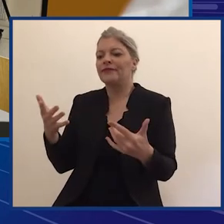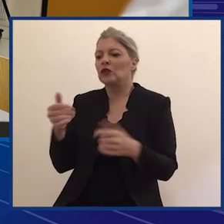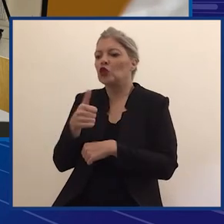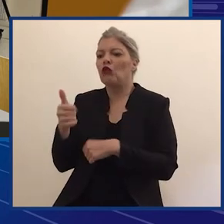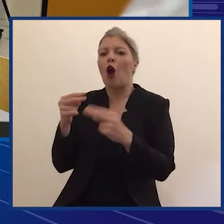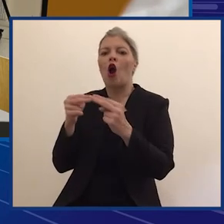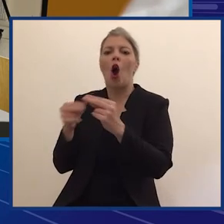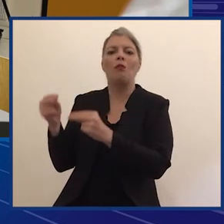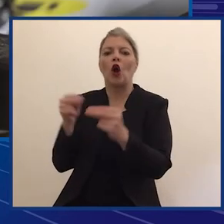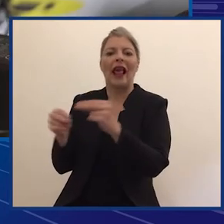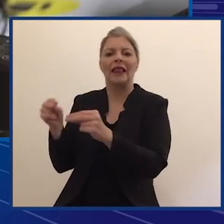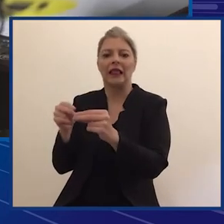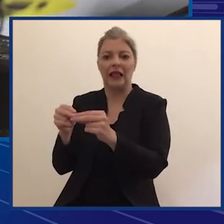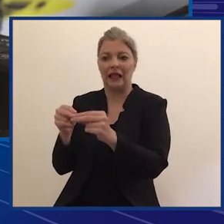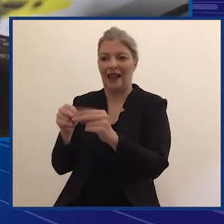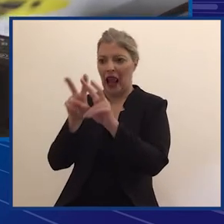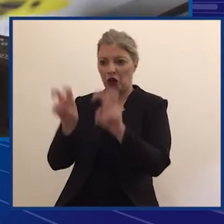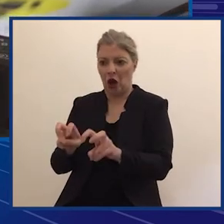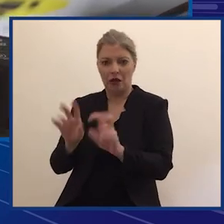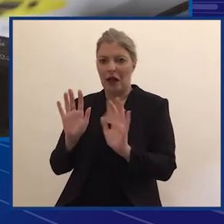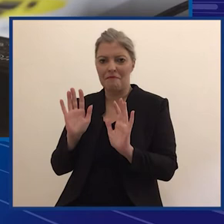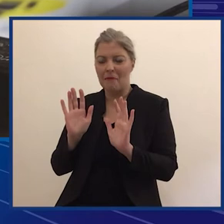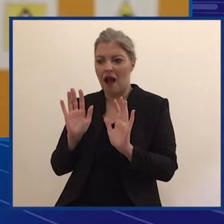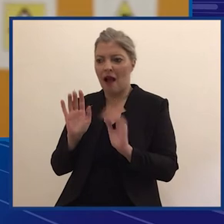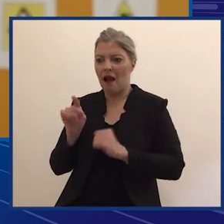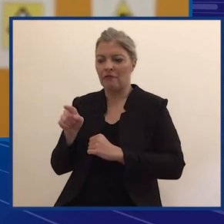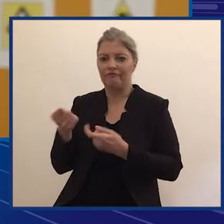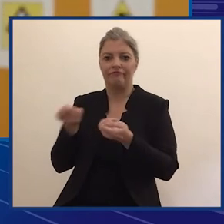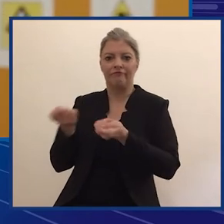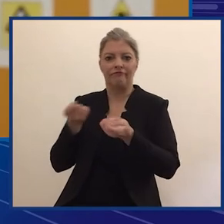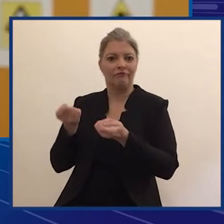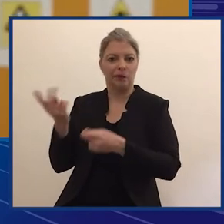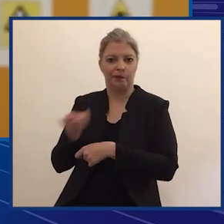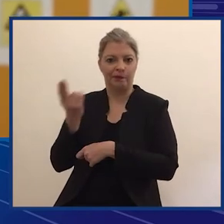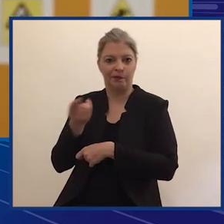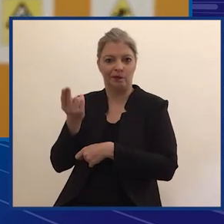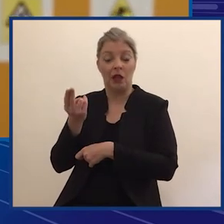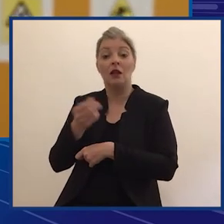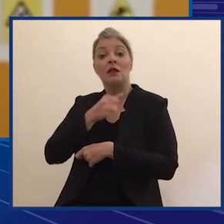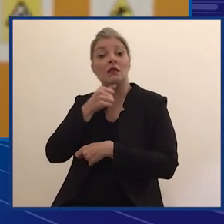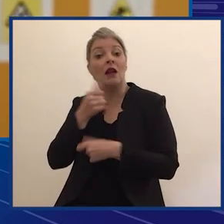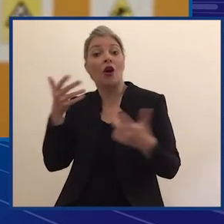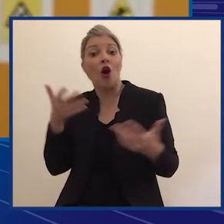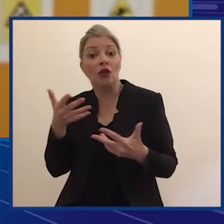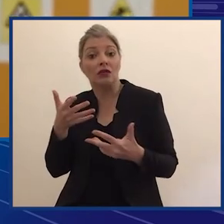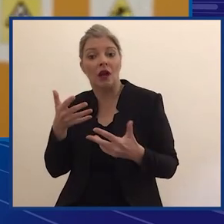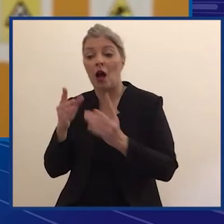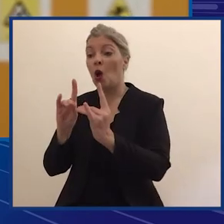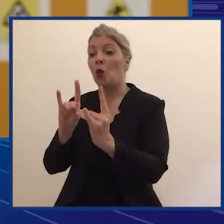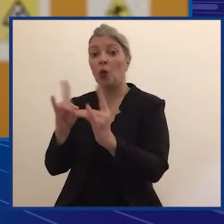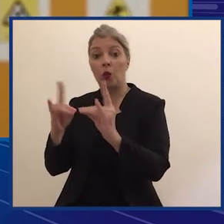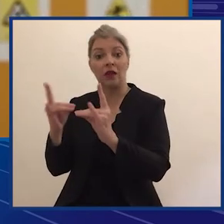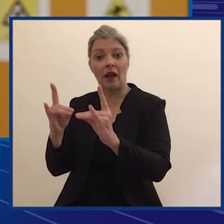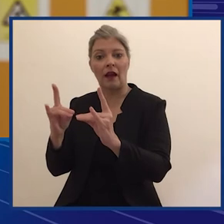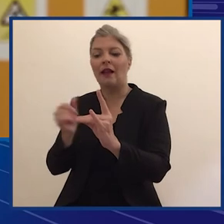ammasso di componenti elettroniche, però non ha nessuna, non può essere governato. Per governare ci vogliono, perché il router prenda